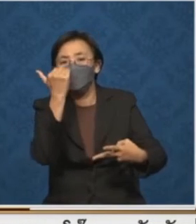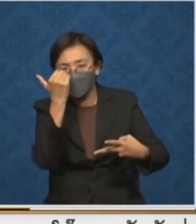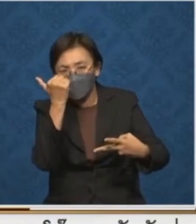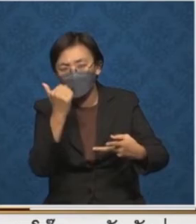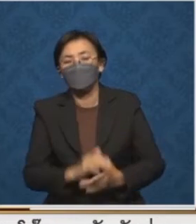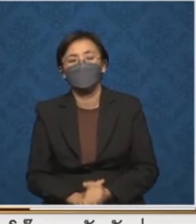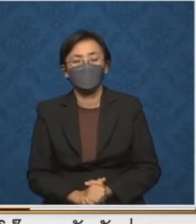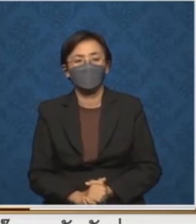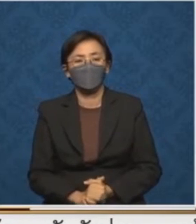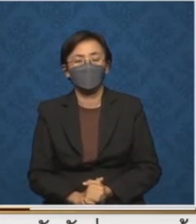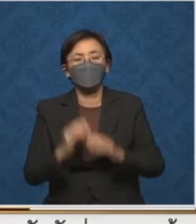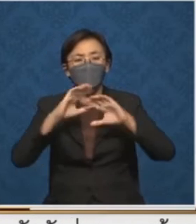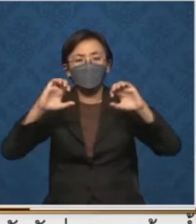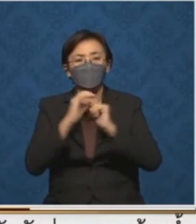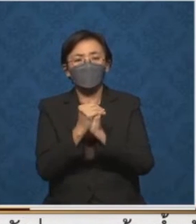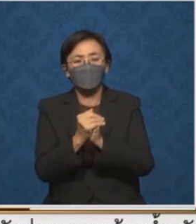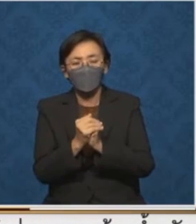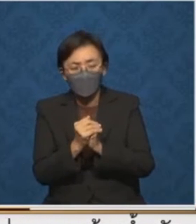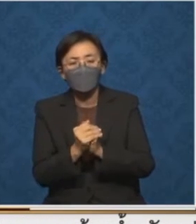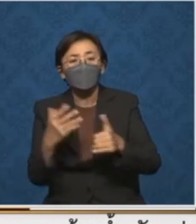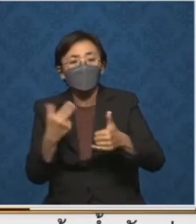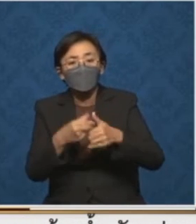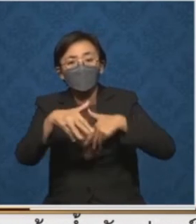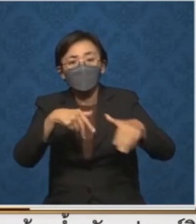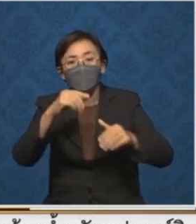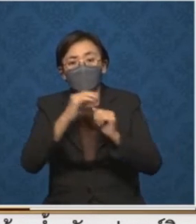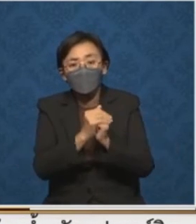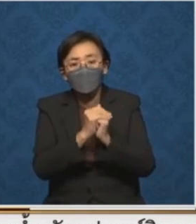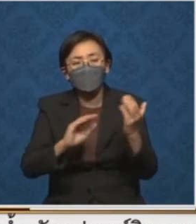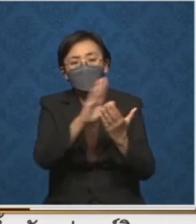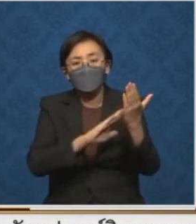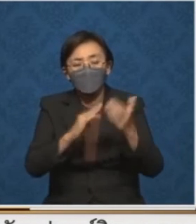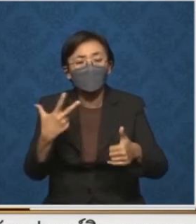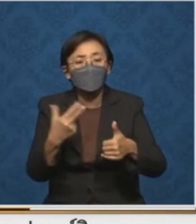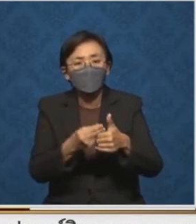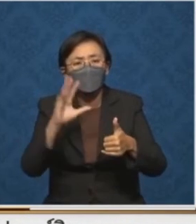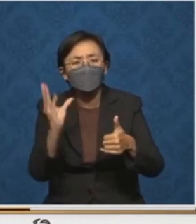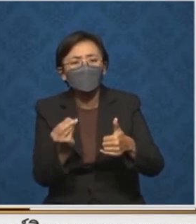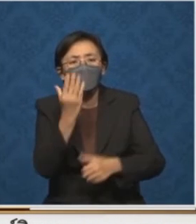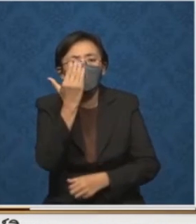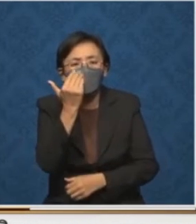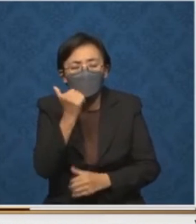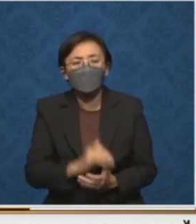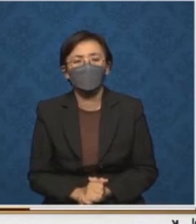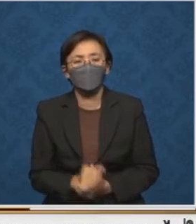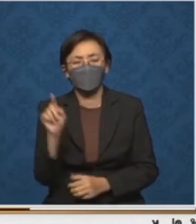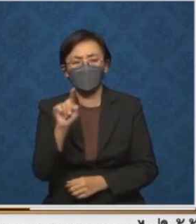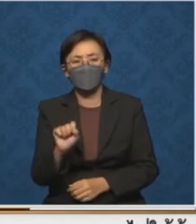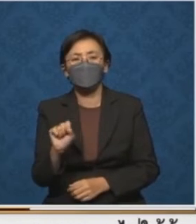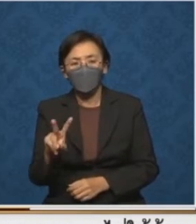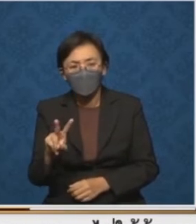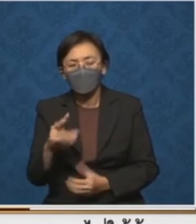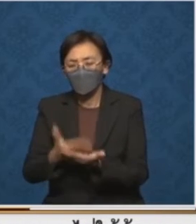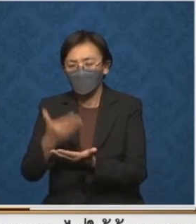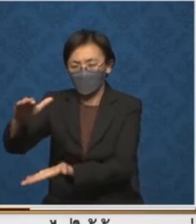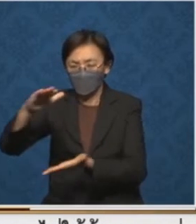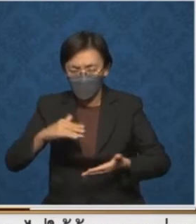ตรงนี้ผมบอกแล้วว่าผมอยากอภิปลายให้ประชาชนชาวบ้านเข้าใจท่านไม่ตมาสนใจเลยฮะ